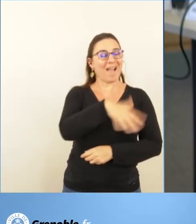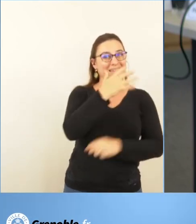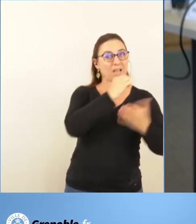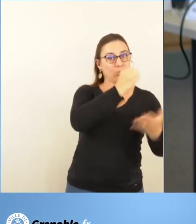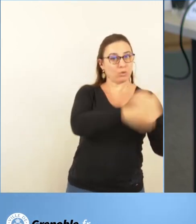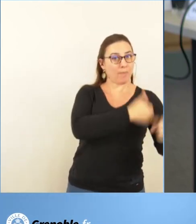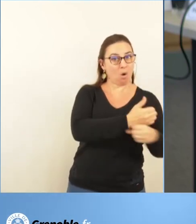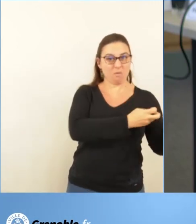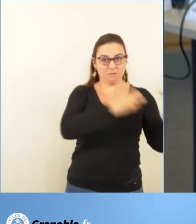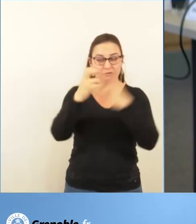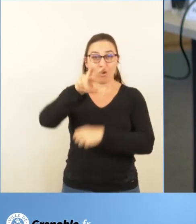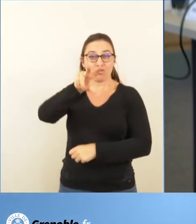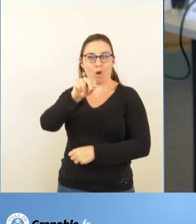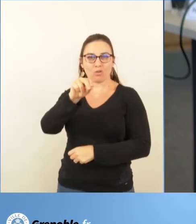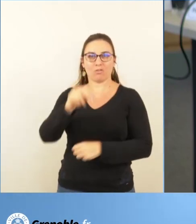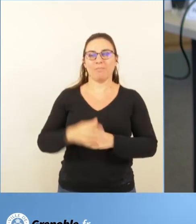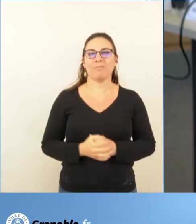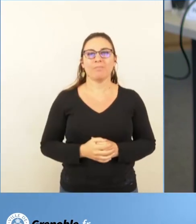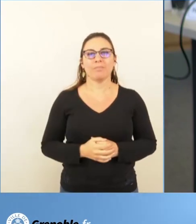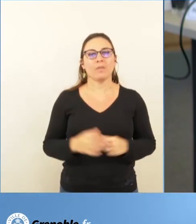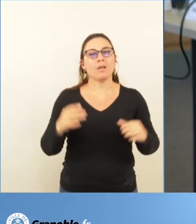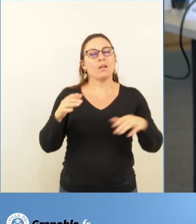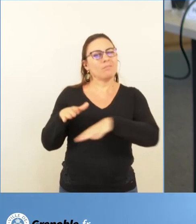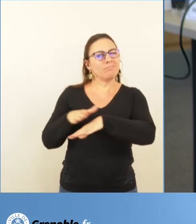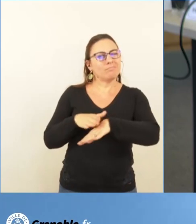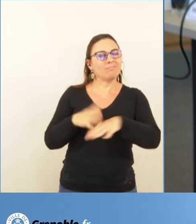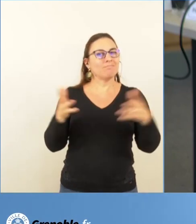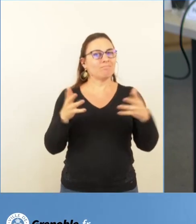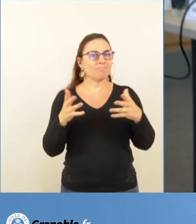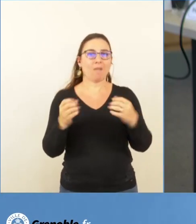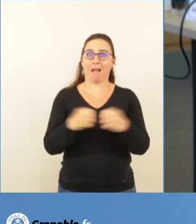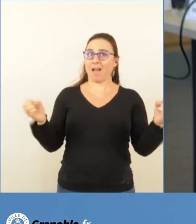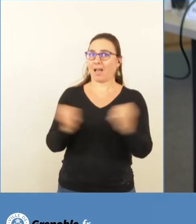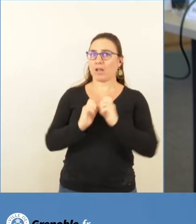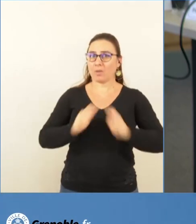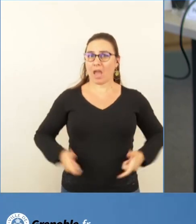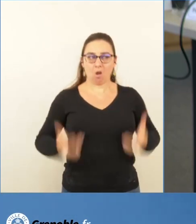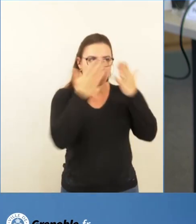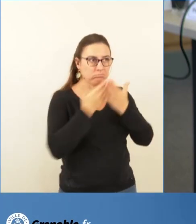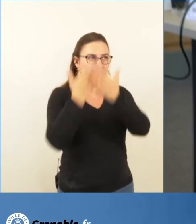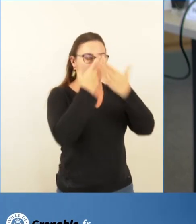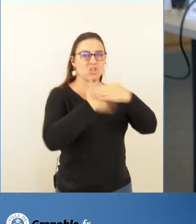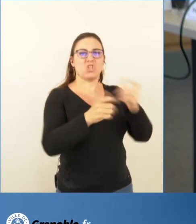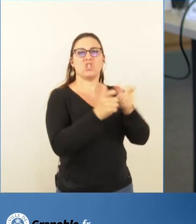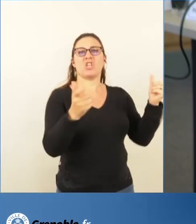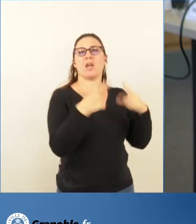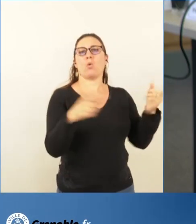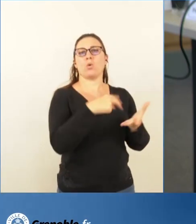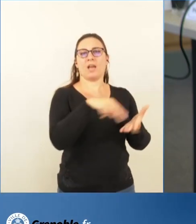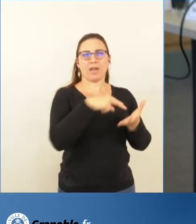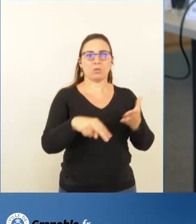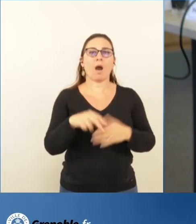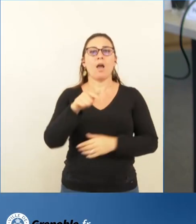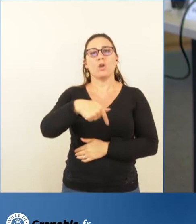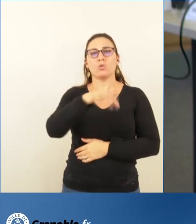par an pour rappel ce dispositif permet la gratuité de la scolarité au conservatoire pour les élèves dans le quotient familial est inférieur à